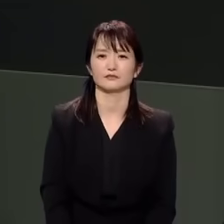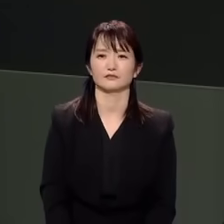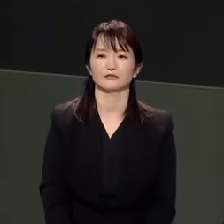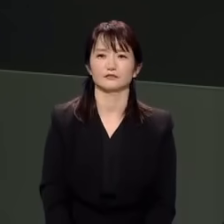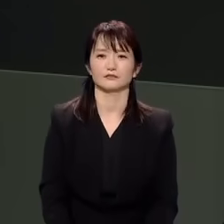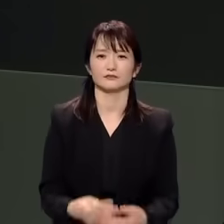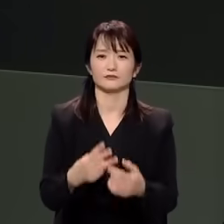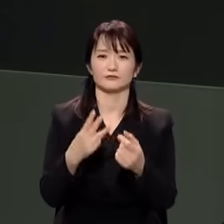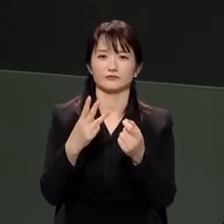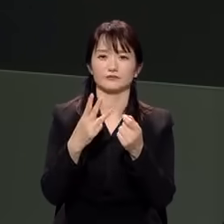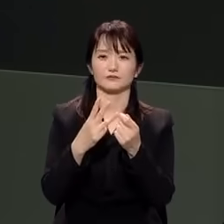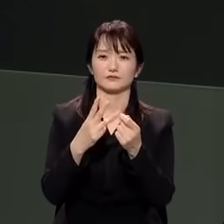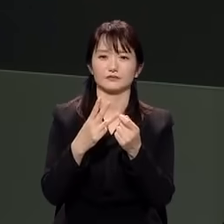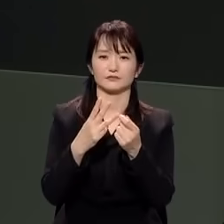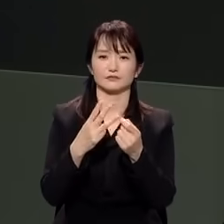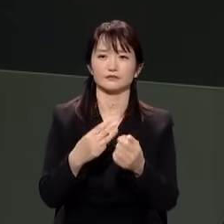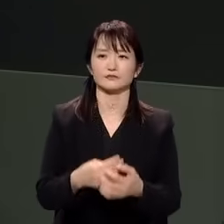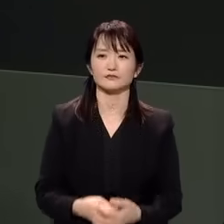이어가죠.